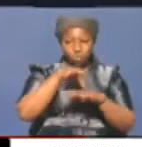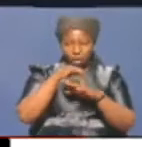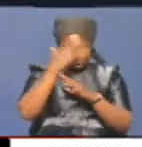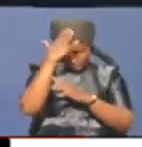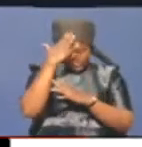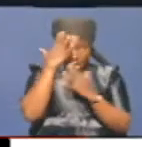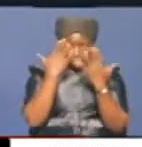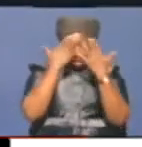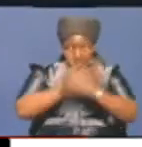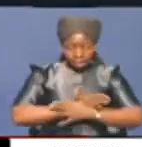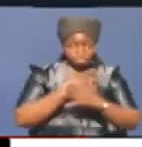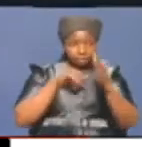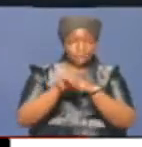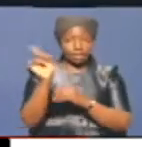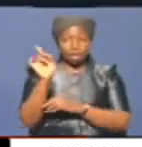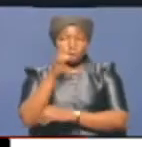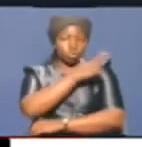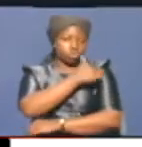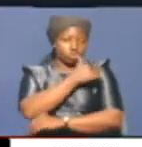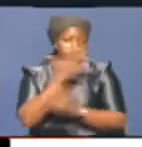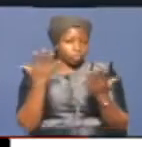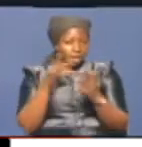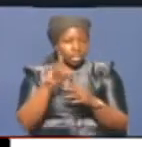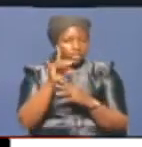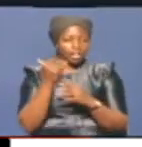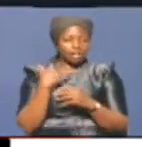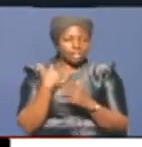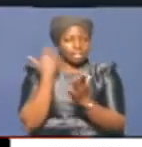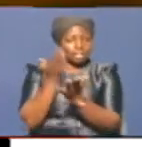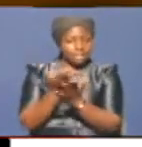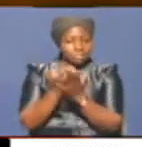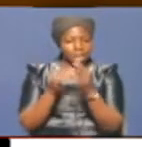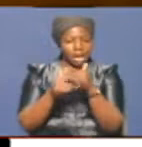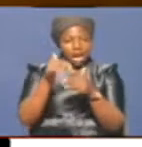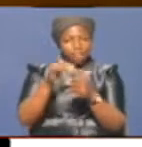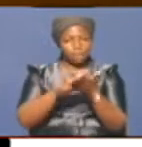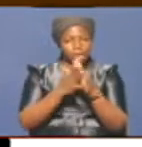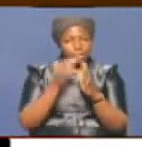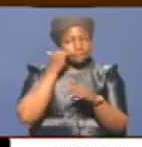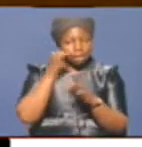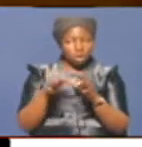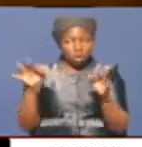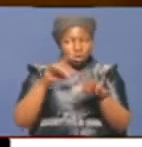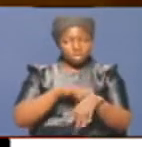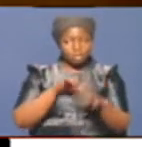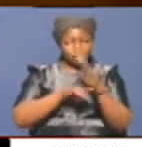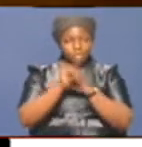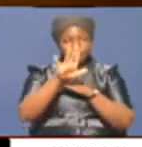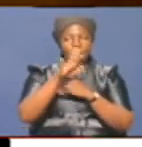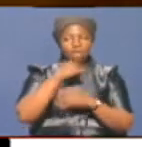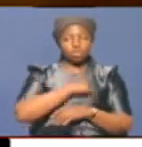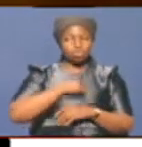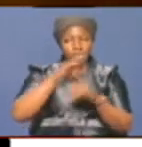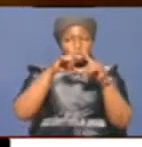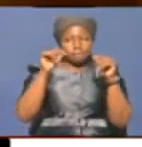katika hospitali ya Nairobi ambako alikuwa amelazwa baada ya kuugua kwa muda mrefu. Kwenye risala yake ya rambirambi kwa familia,